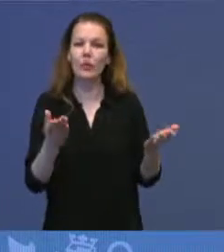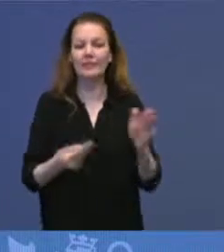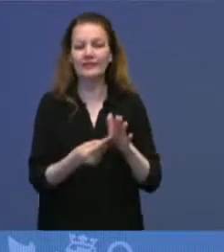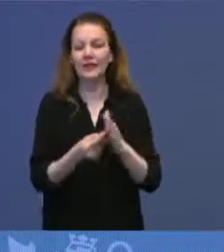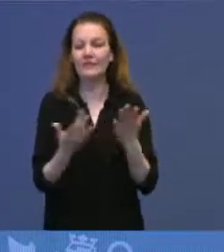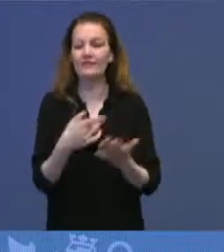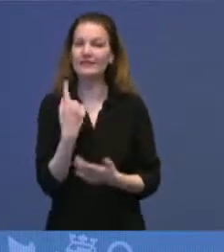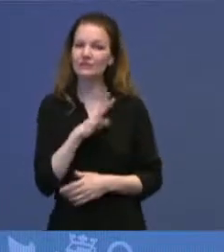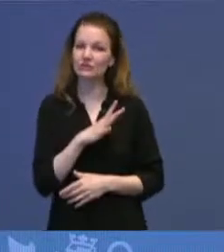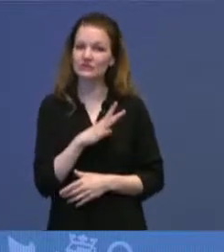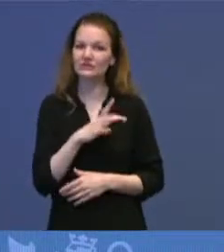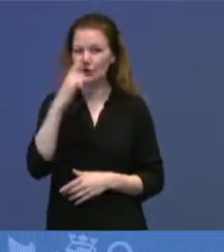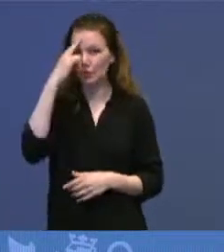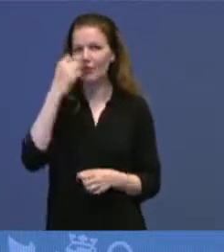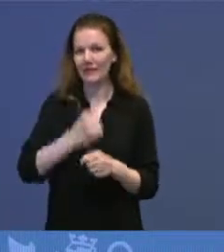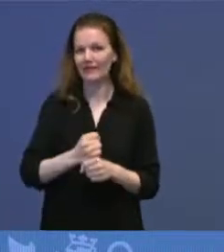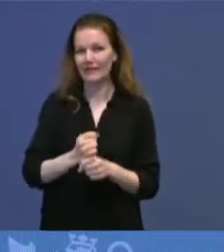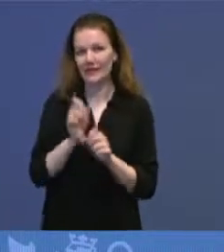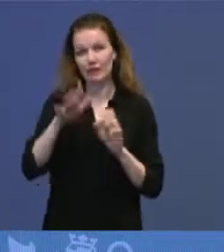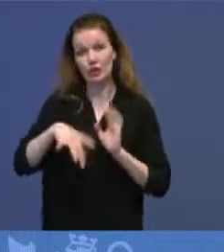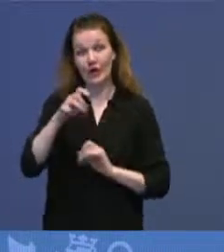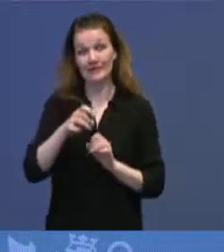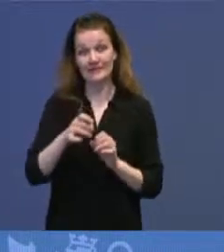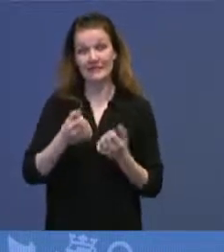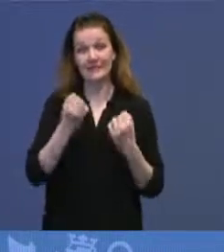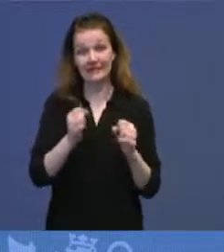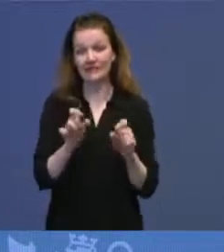er en troverdig nyhetsdekning som kan nå land utenfor oss.